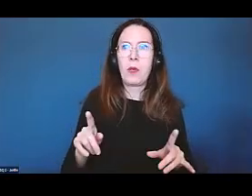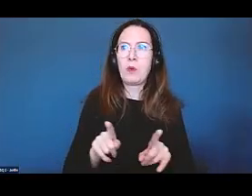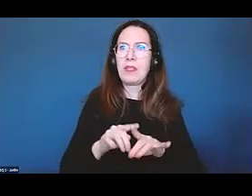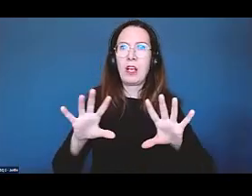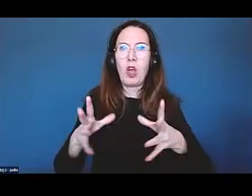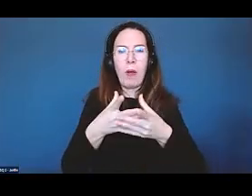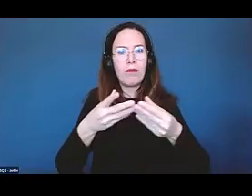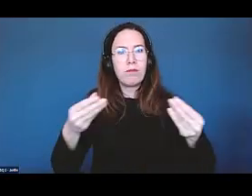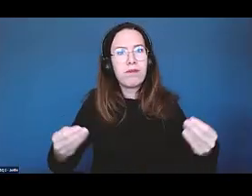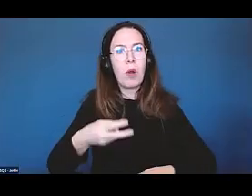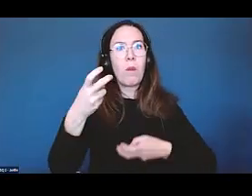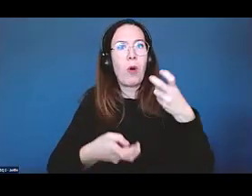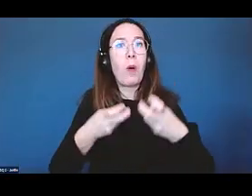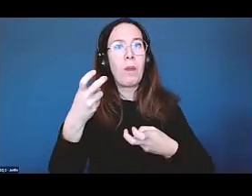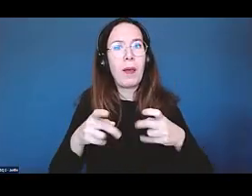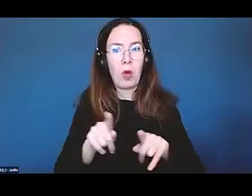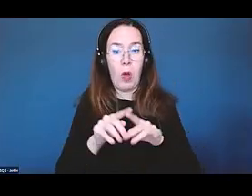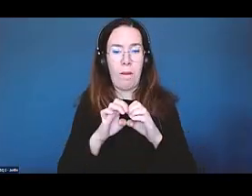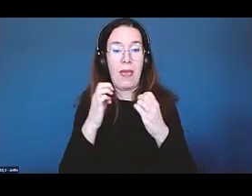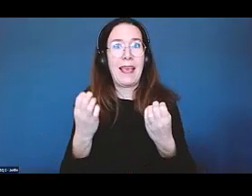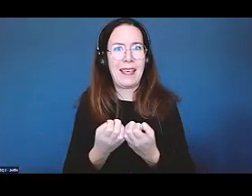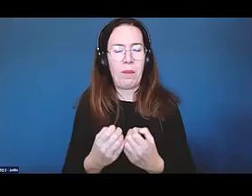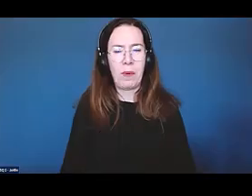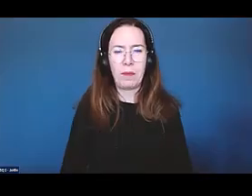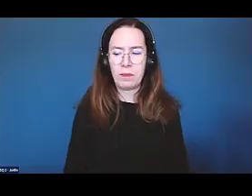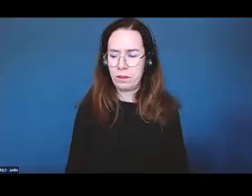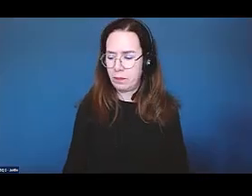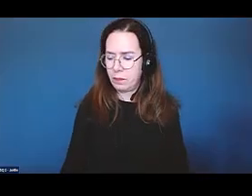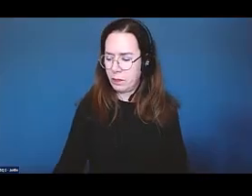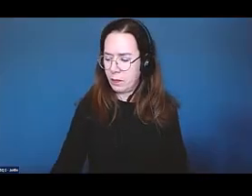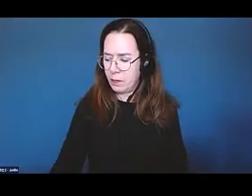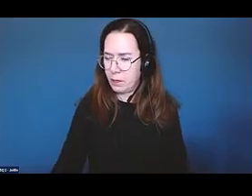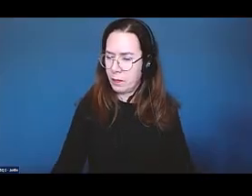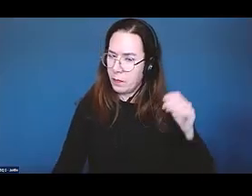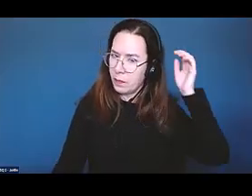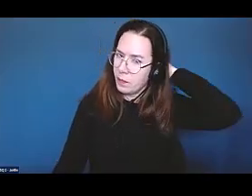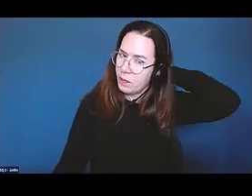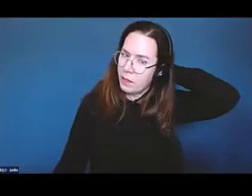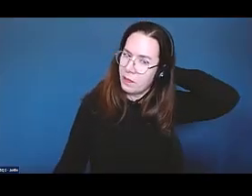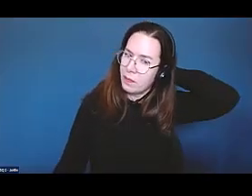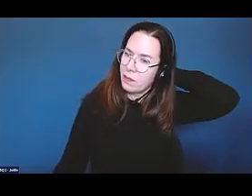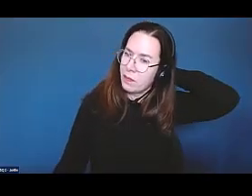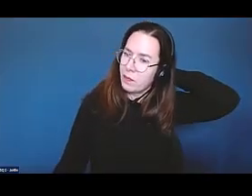constructives et résoudre des problèmes en tant qu'équipe.